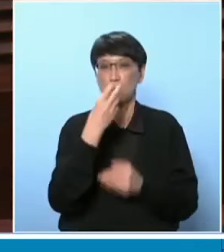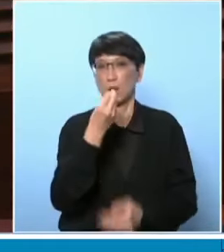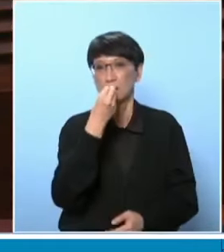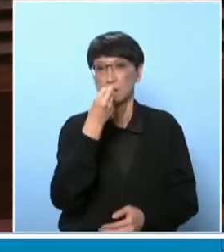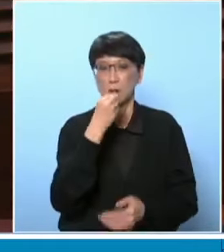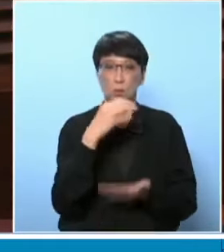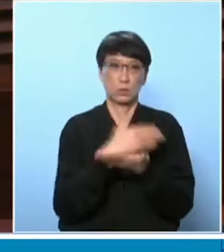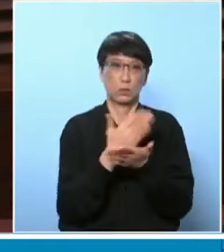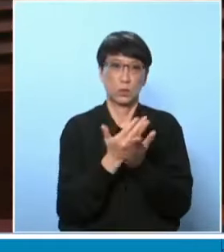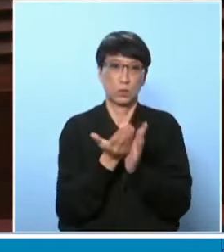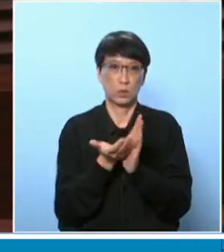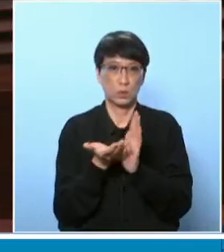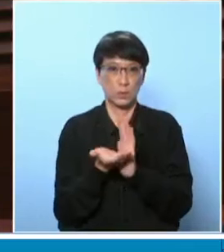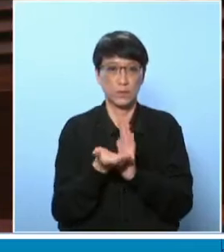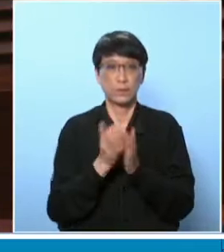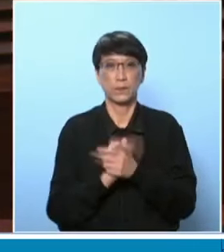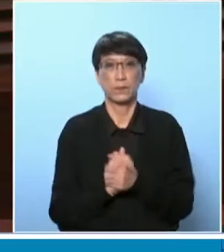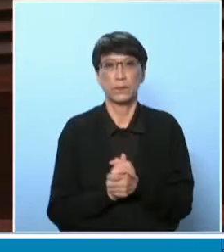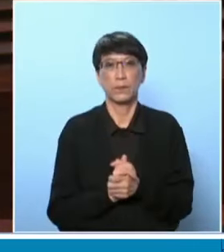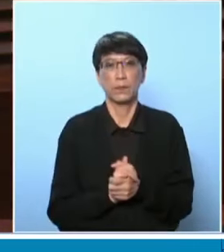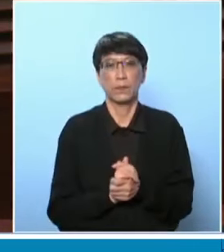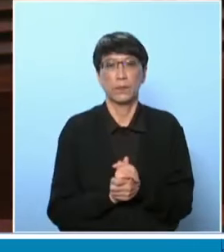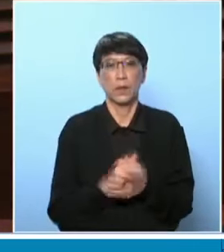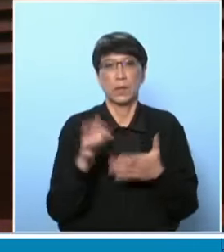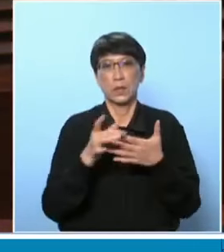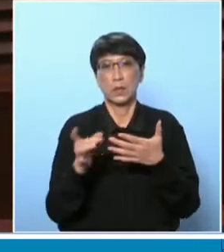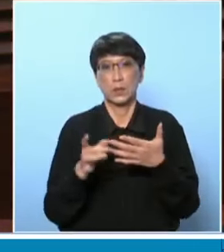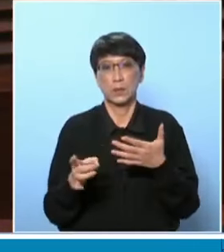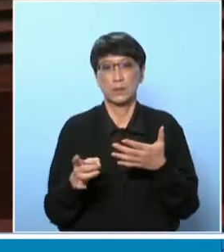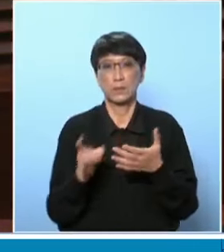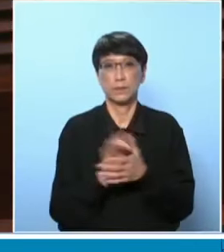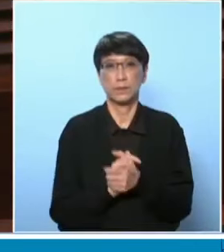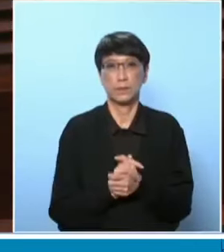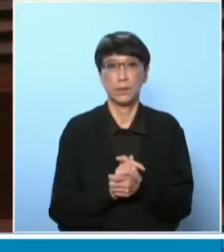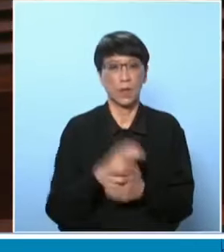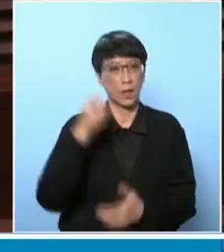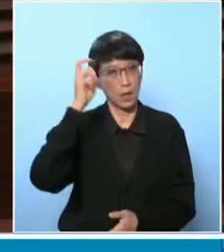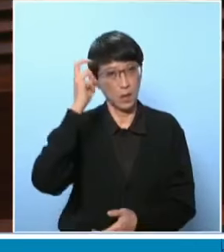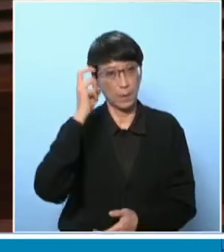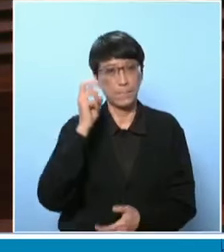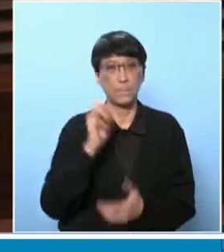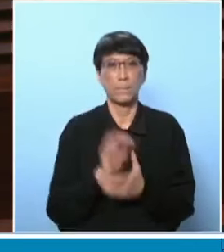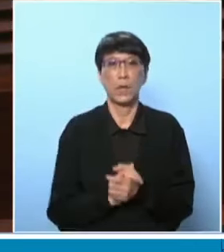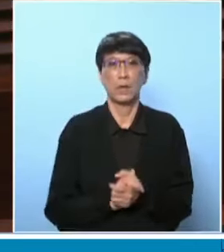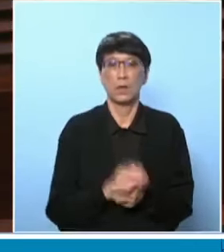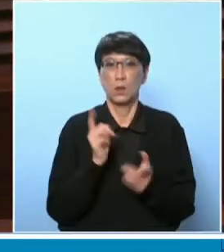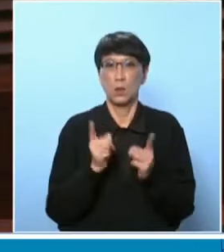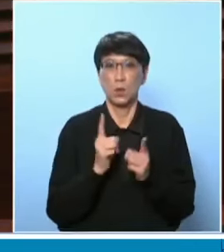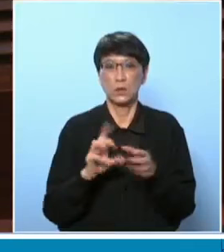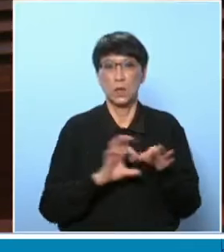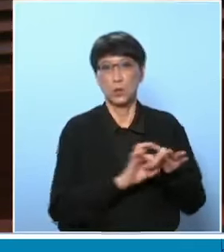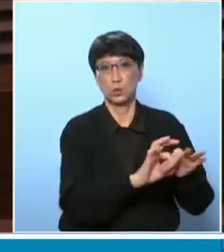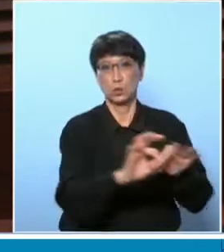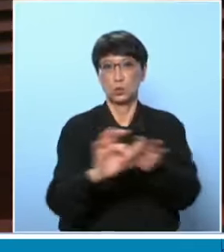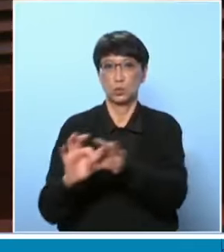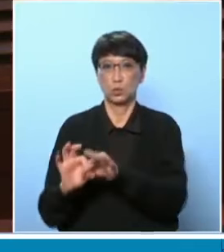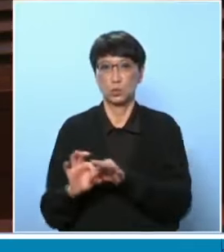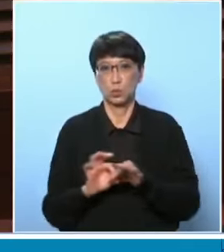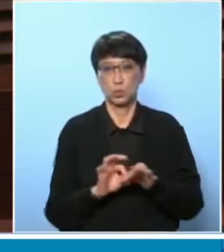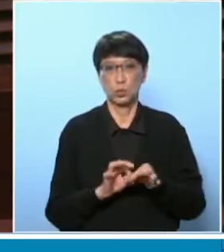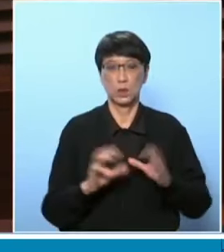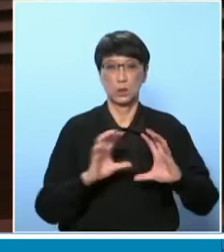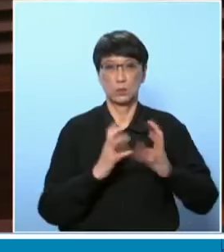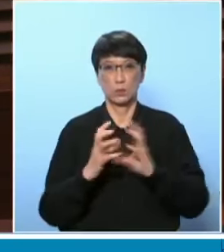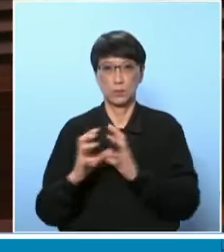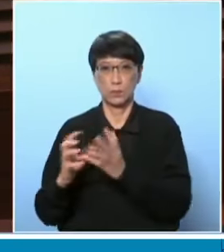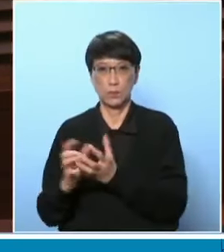食，各種唔同嘅取向咧，我哋都可以去諗下咧，可唔可以串連起相關嘅業界